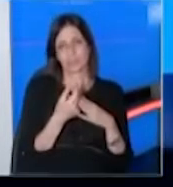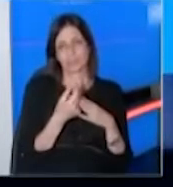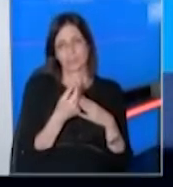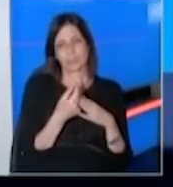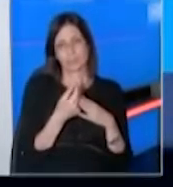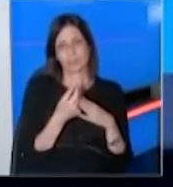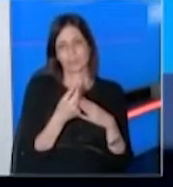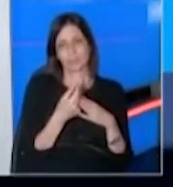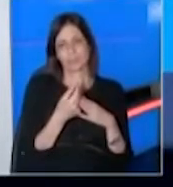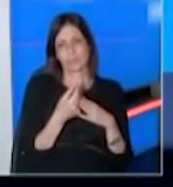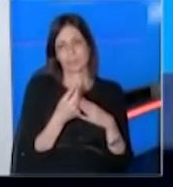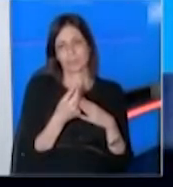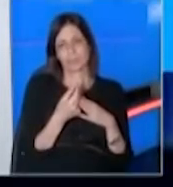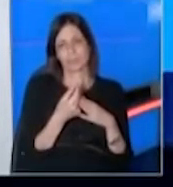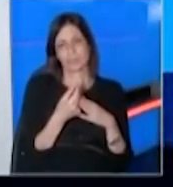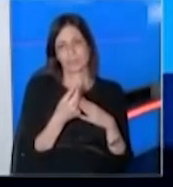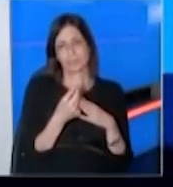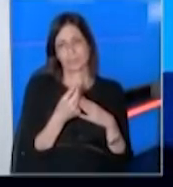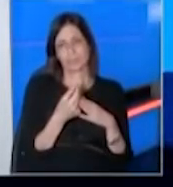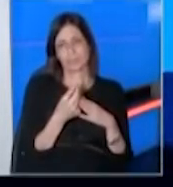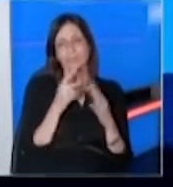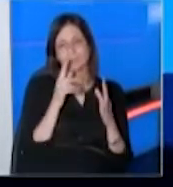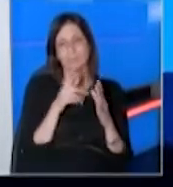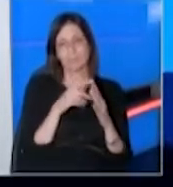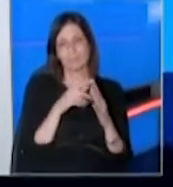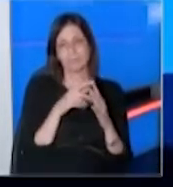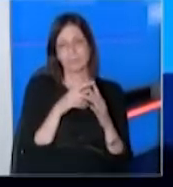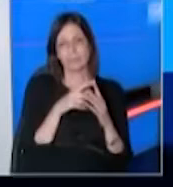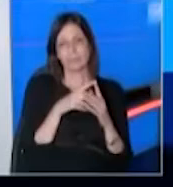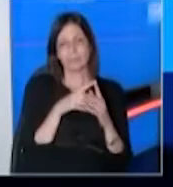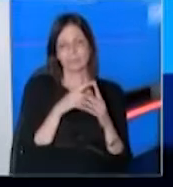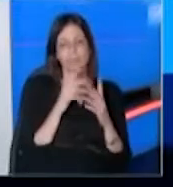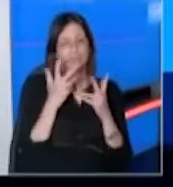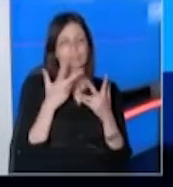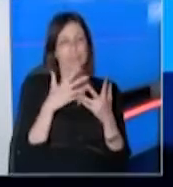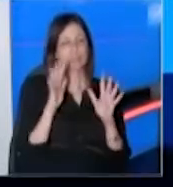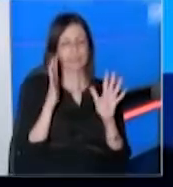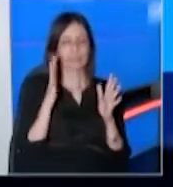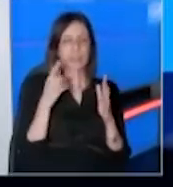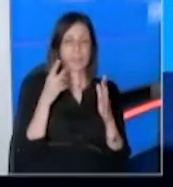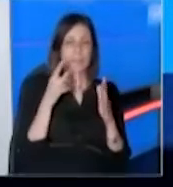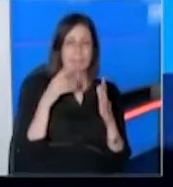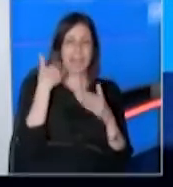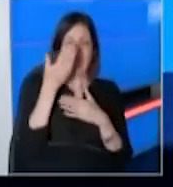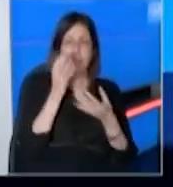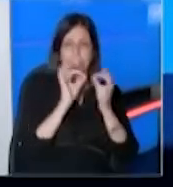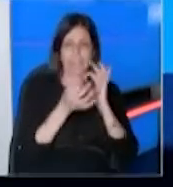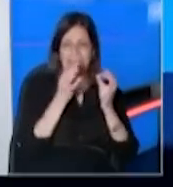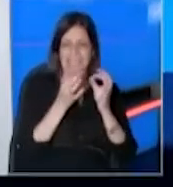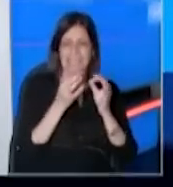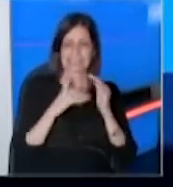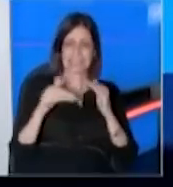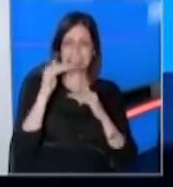היא שבאופן דרסטי, מי אחרי בגץ הקרקעות,